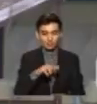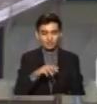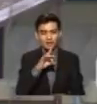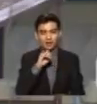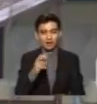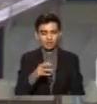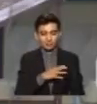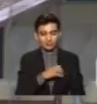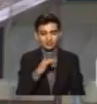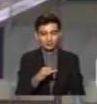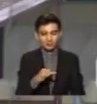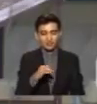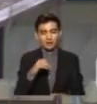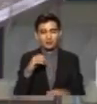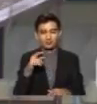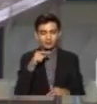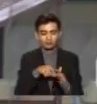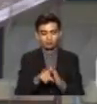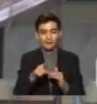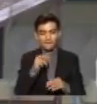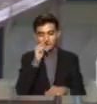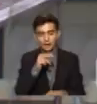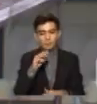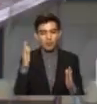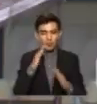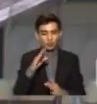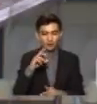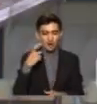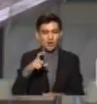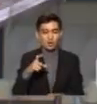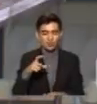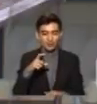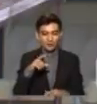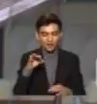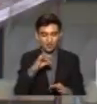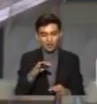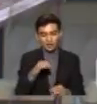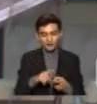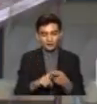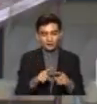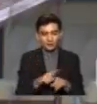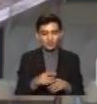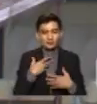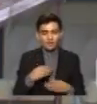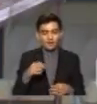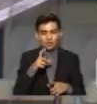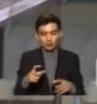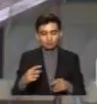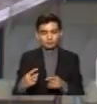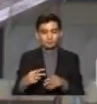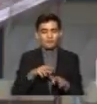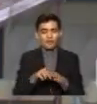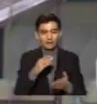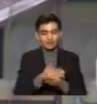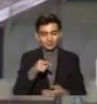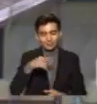рака. И вот эта вот экологическая ситуация, она на здоровье многих граждан